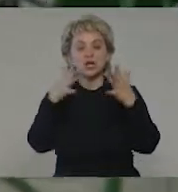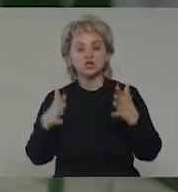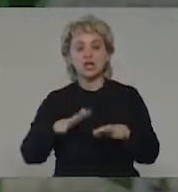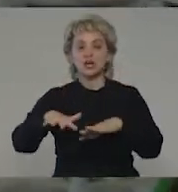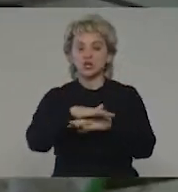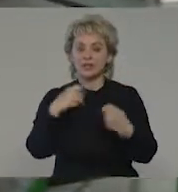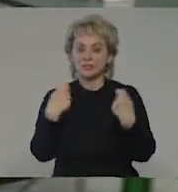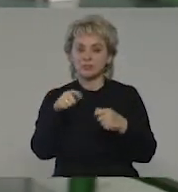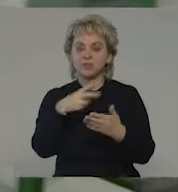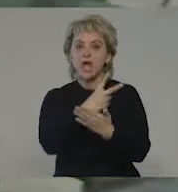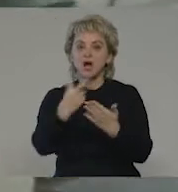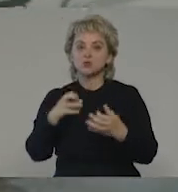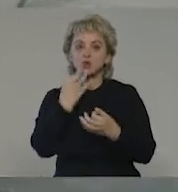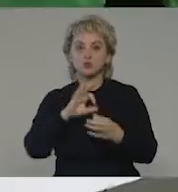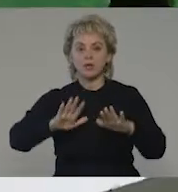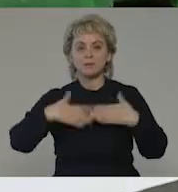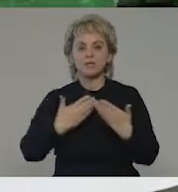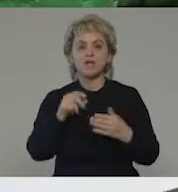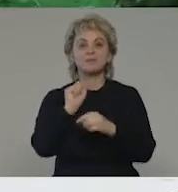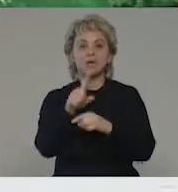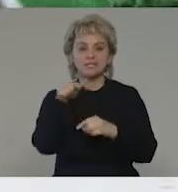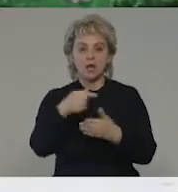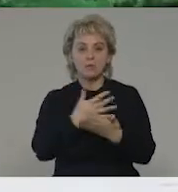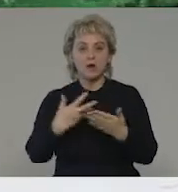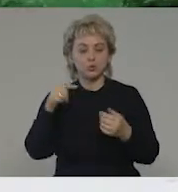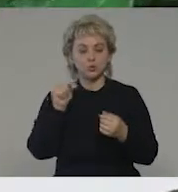рынка сбыта и рассматривает любые предложения по заказу